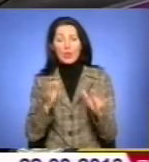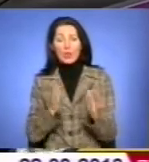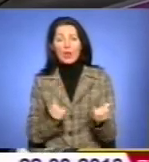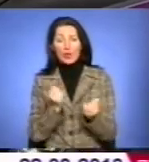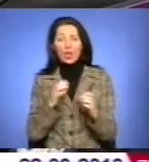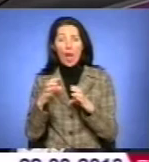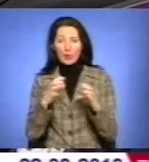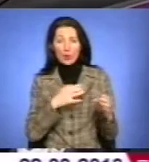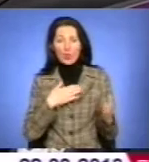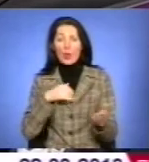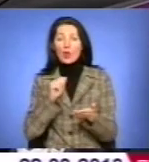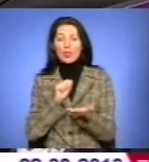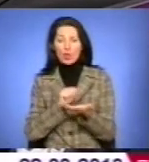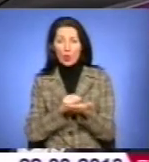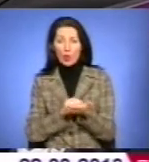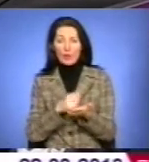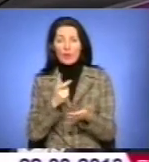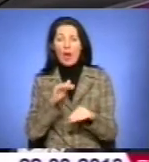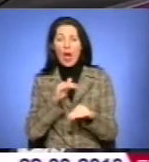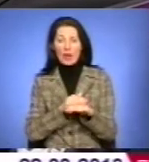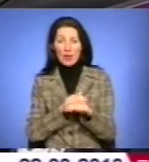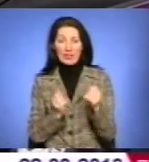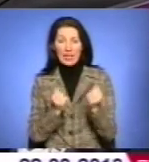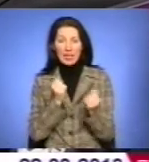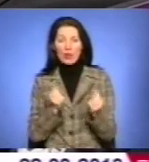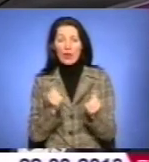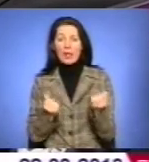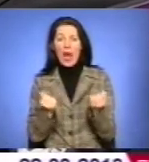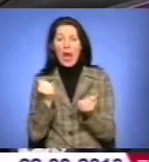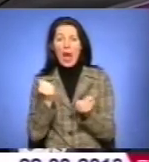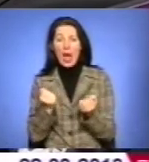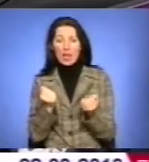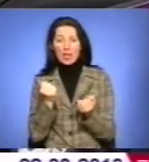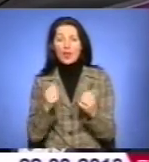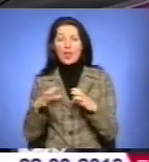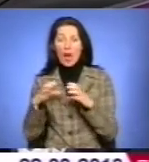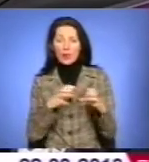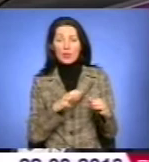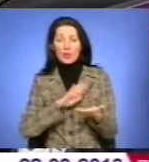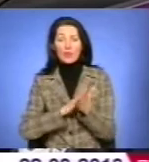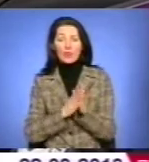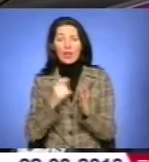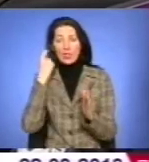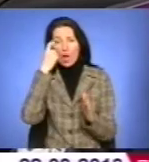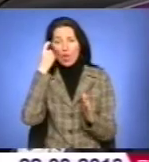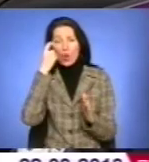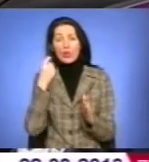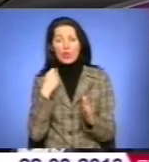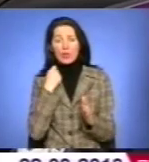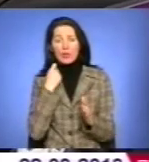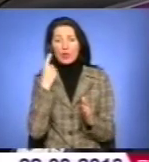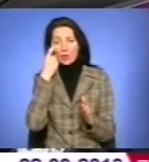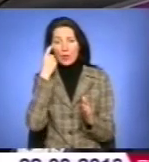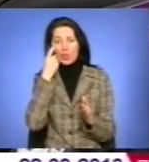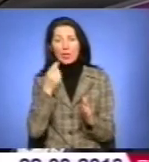нами задокументовано два факти керування автобусами в стані алкогольного сп'яніння. Останній факт – це вчора